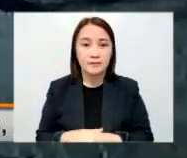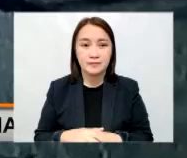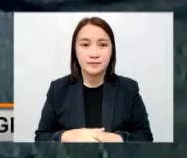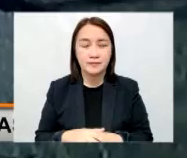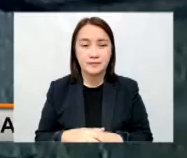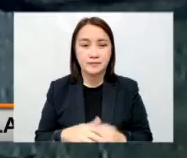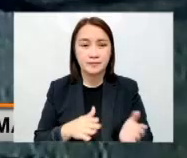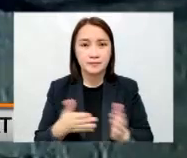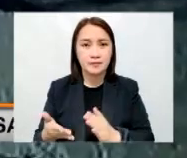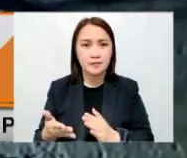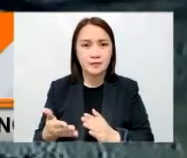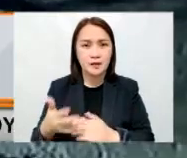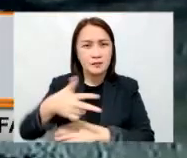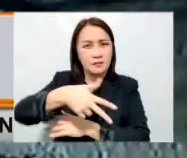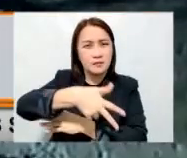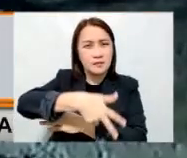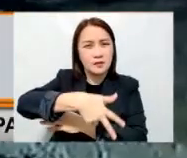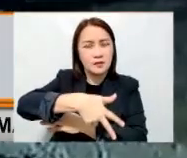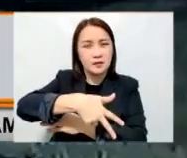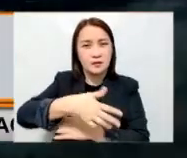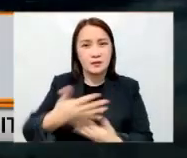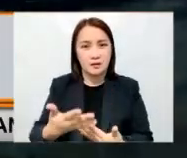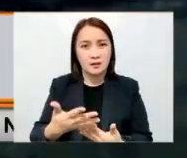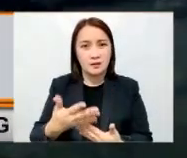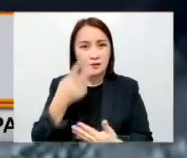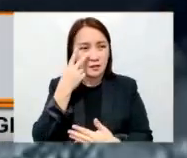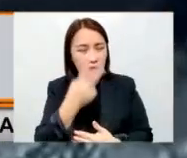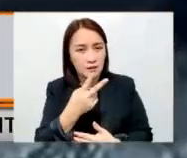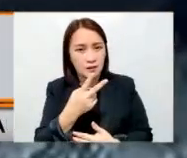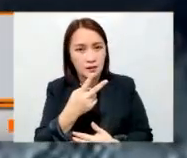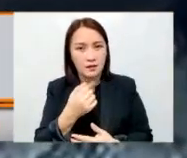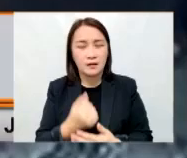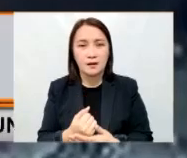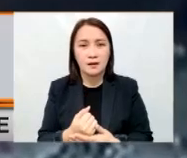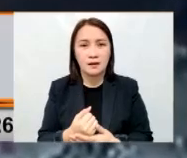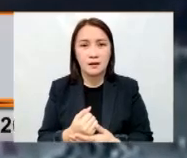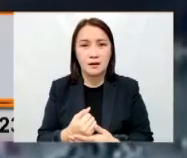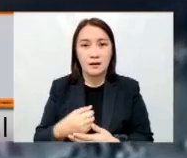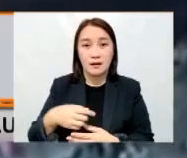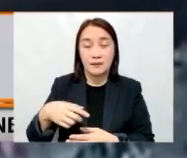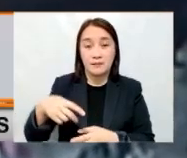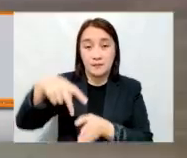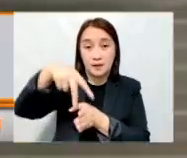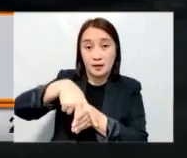Pasado alas 3 ng madaling araw kahapon nang makunang dumating ang motorsiklo na yan na may tatlong sakay sa isang kalsada sa Tondo,